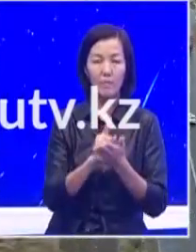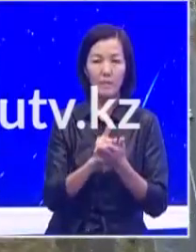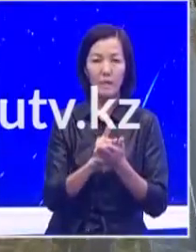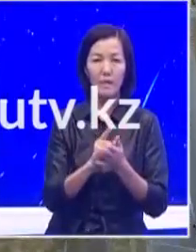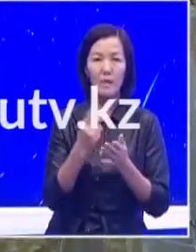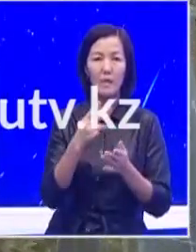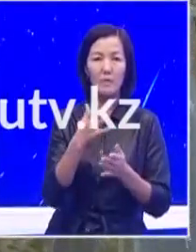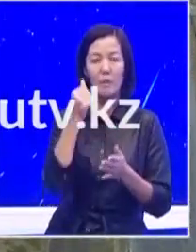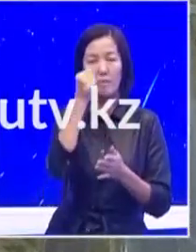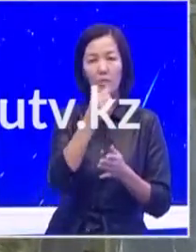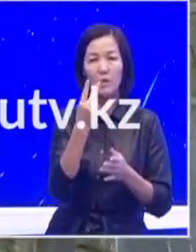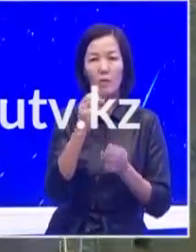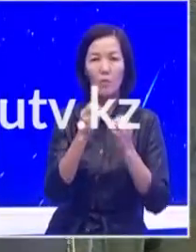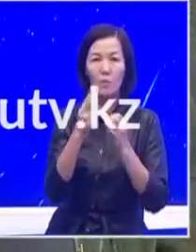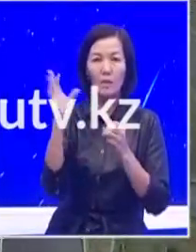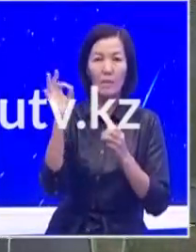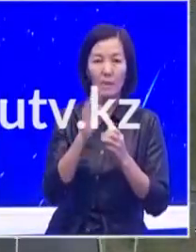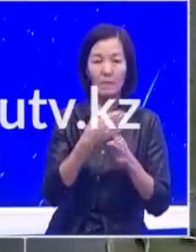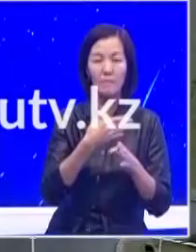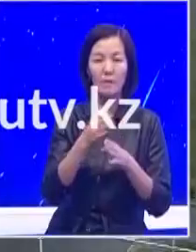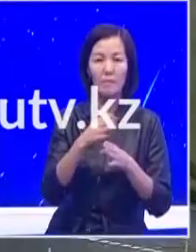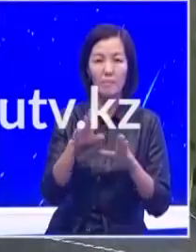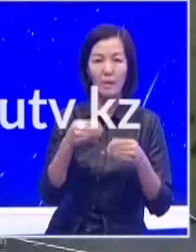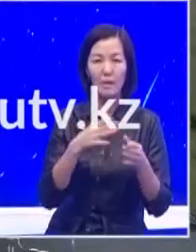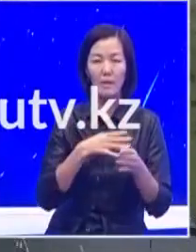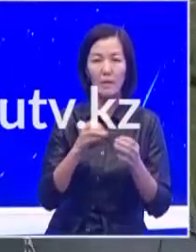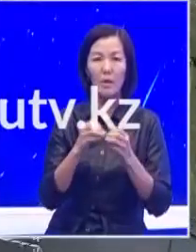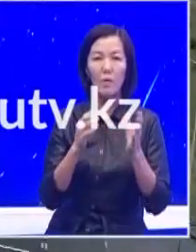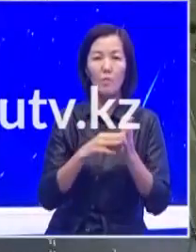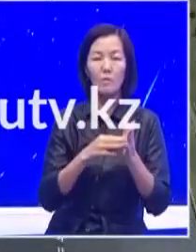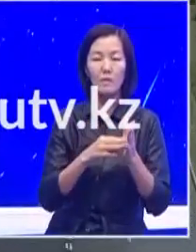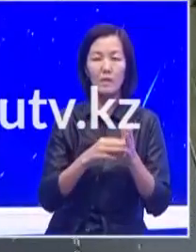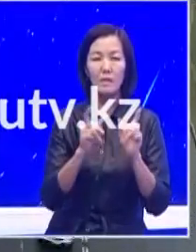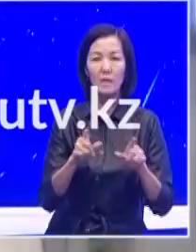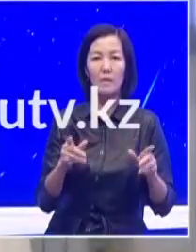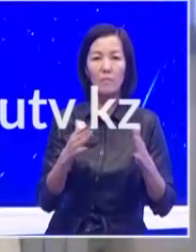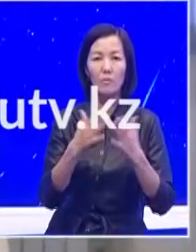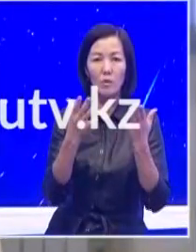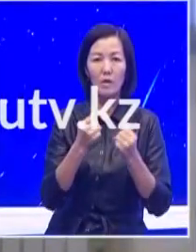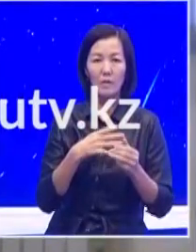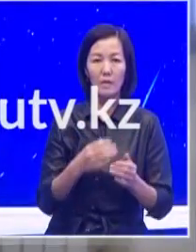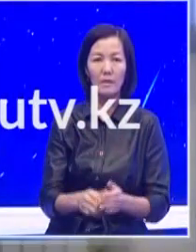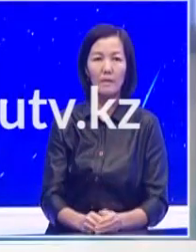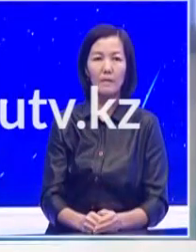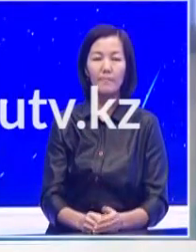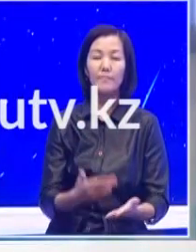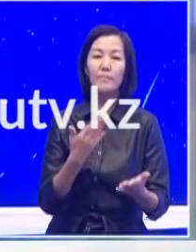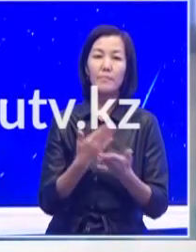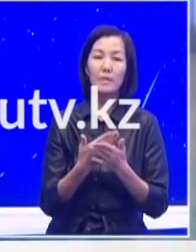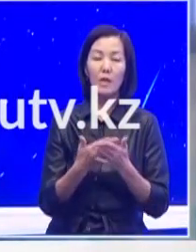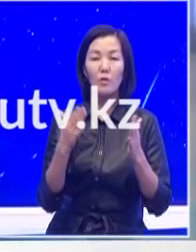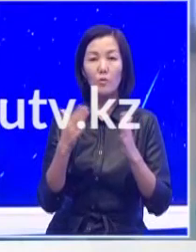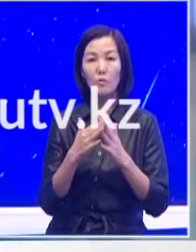25 жылға 12% беріледі. Осы жобамен облыстағы 18 тұрғын баспаналы болды. Мысалы, сіздің